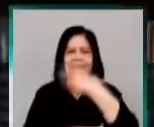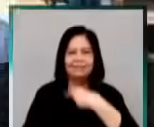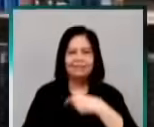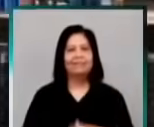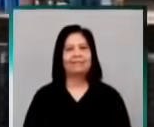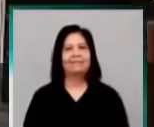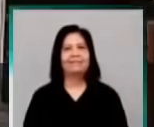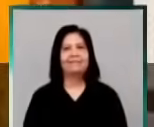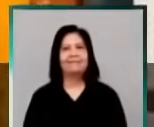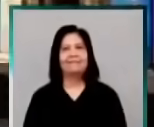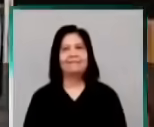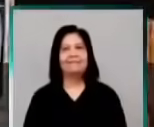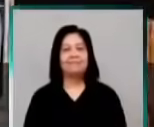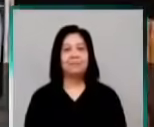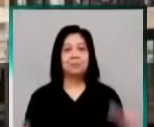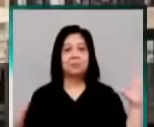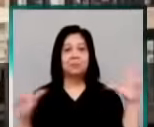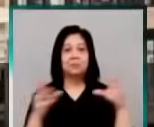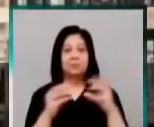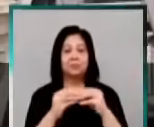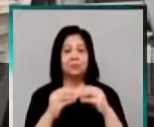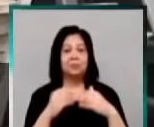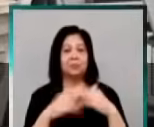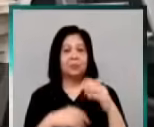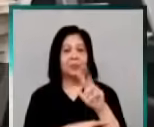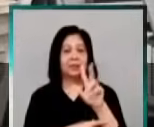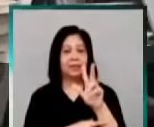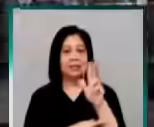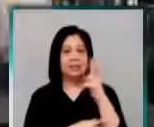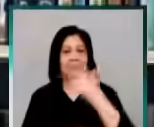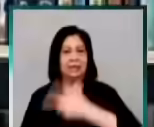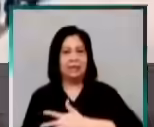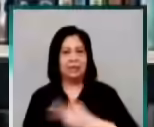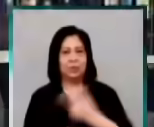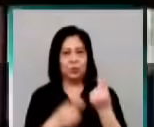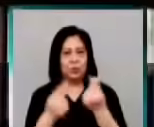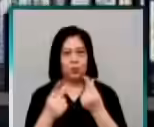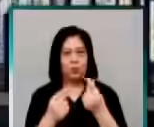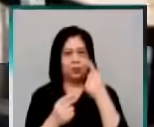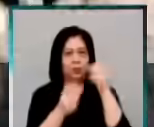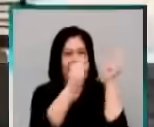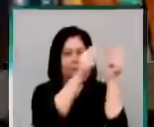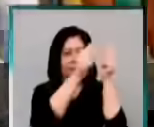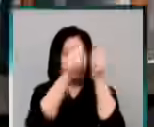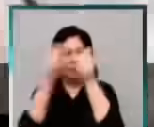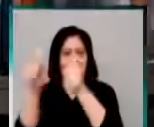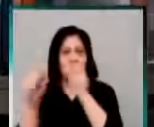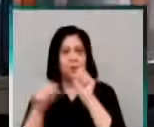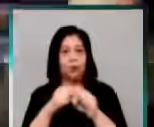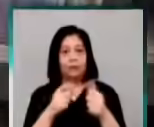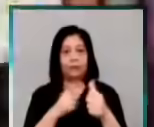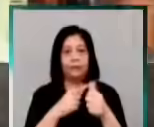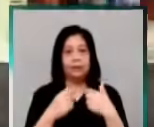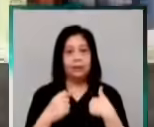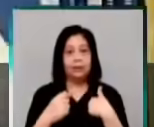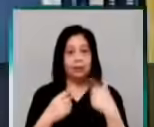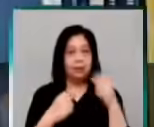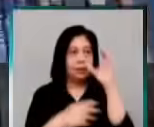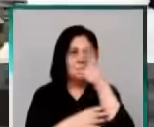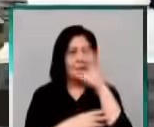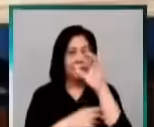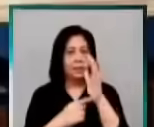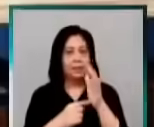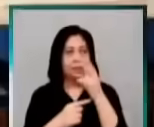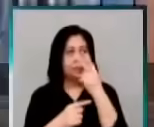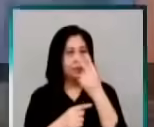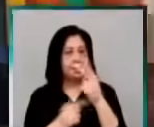Kung susumahin, aabot sa 3 araw ang ginugol niya sa pag-aayos. So ang inuna ko lang munang hanapin, halimbawa nakita ko na yung book